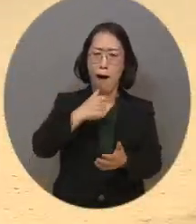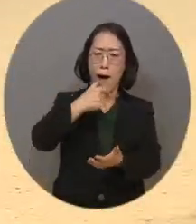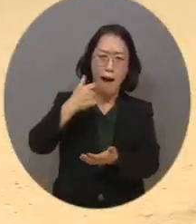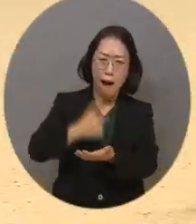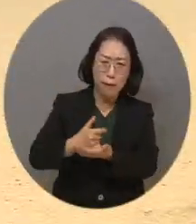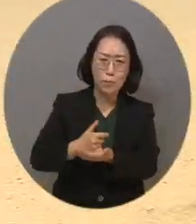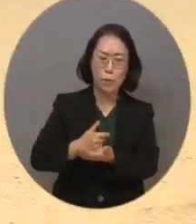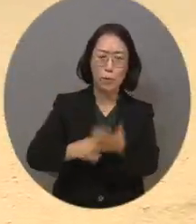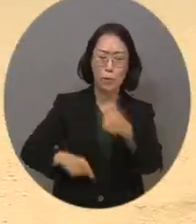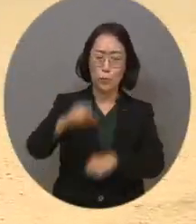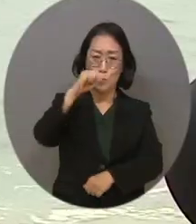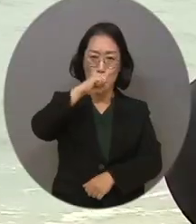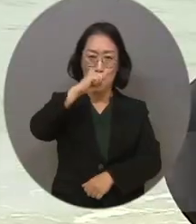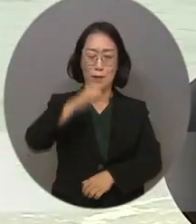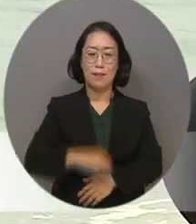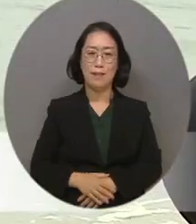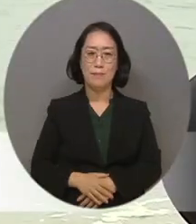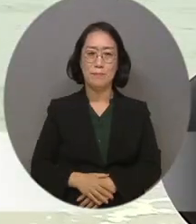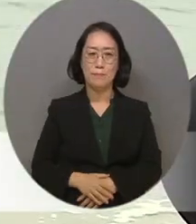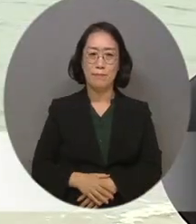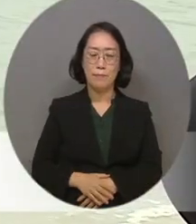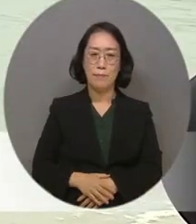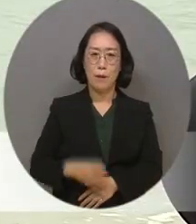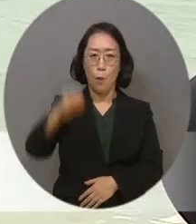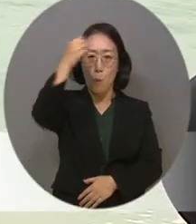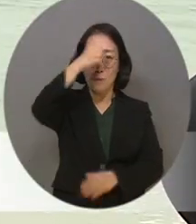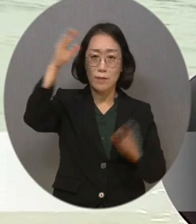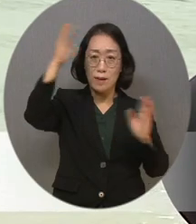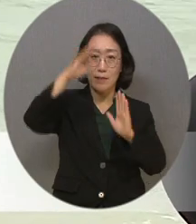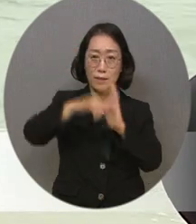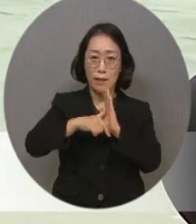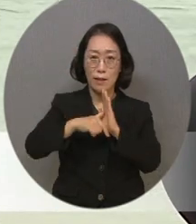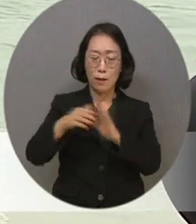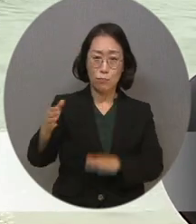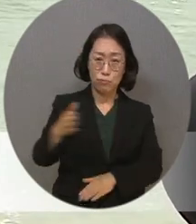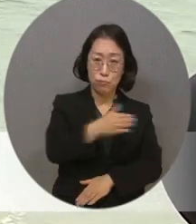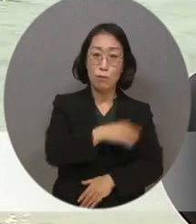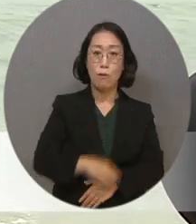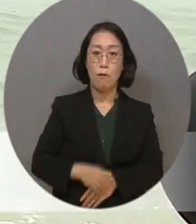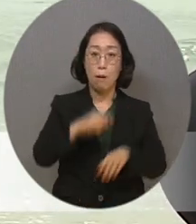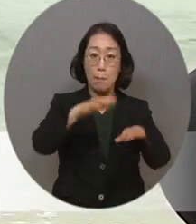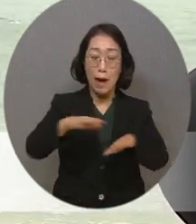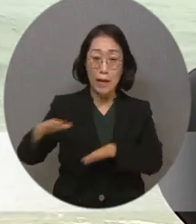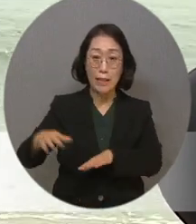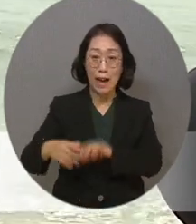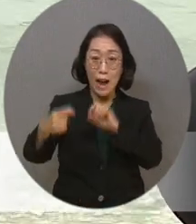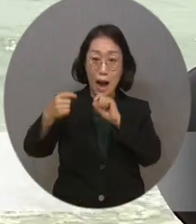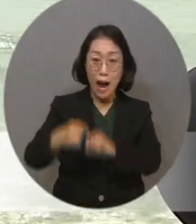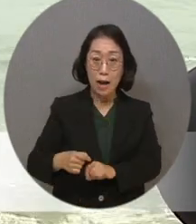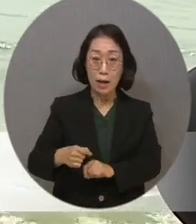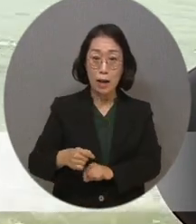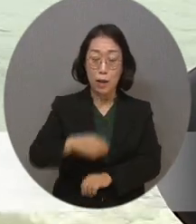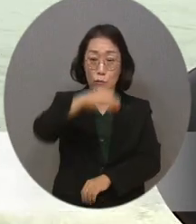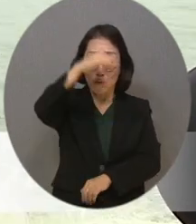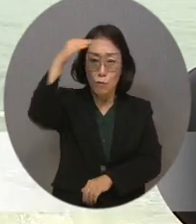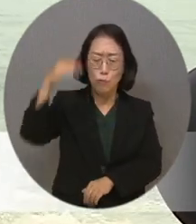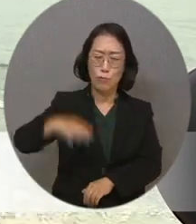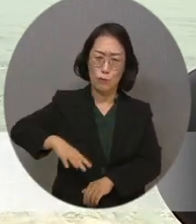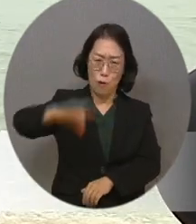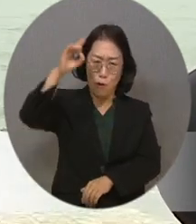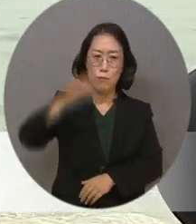밀려옵니다. 제가 고등학교 이후로 바닷가에 직접 이렇게 가까이 와긴